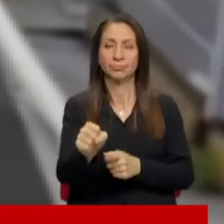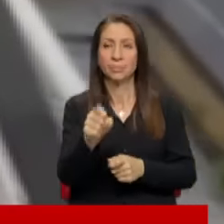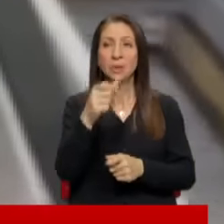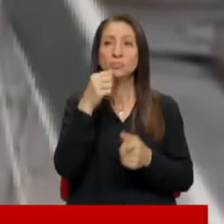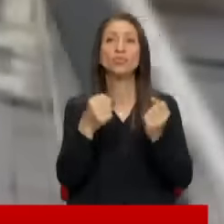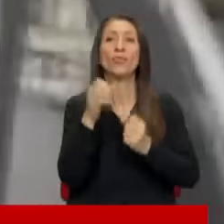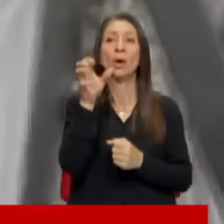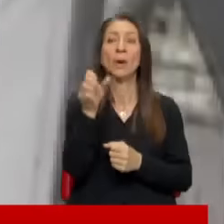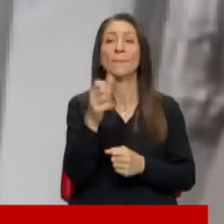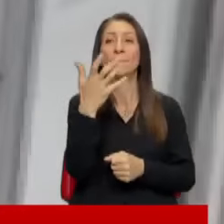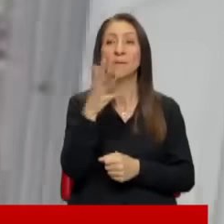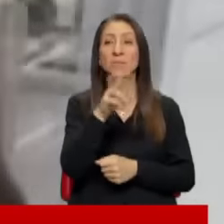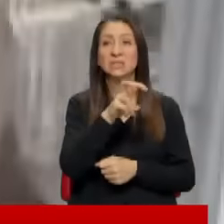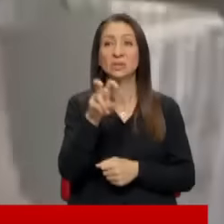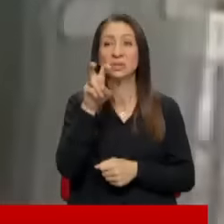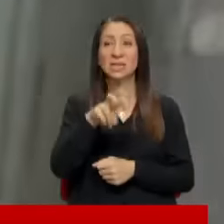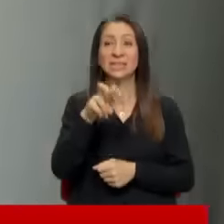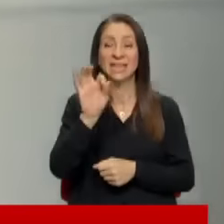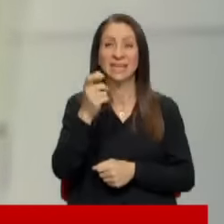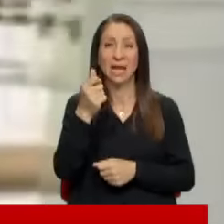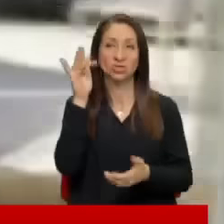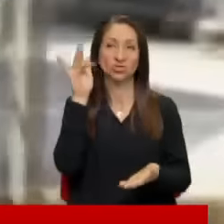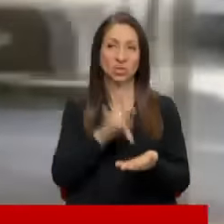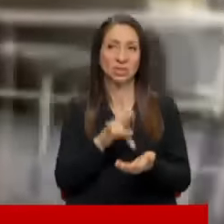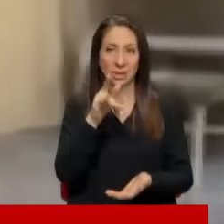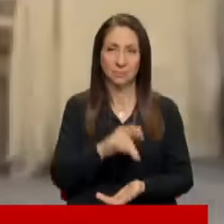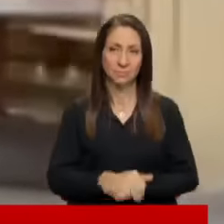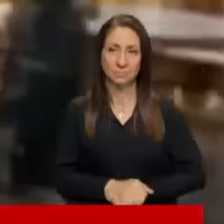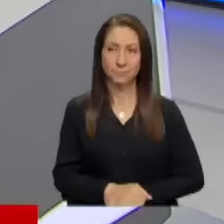Yakalanan sürücüye 5880 lira ceza kesildi.